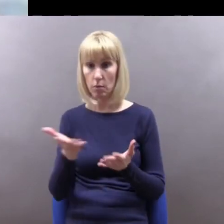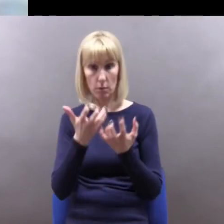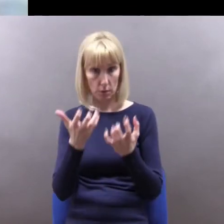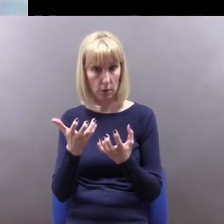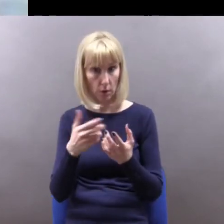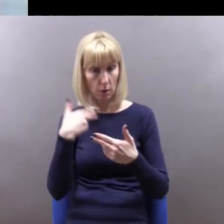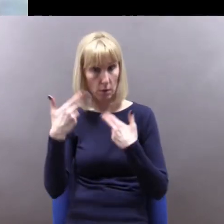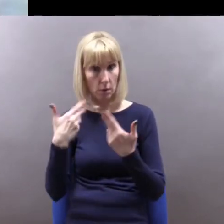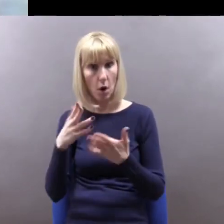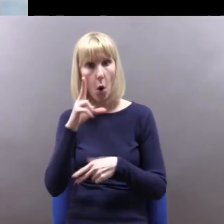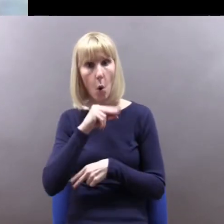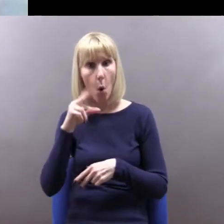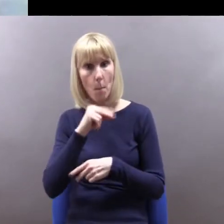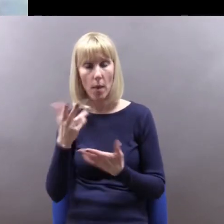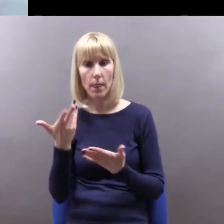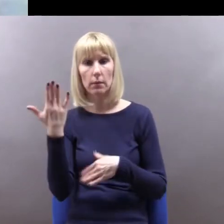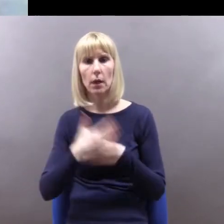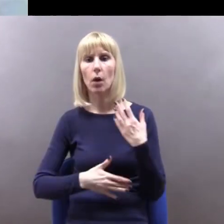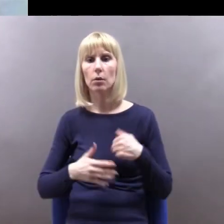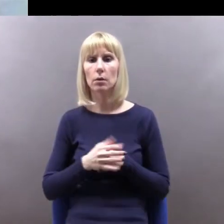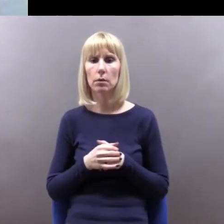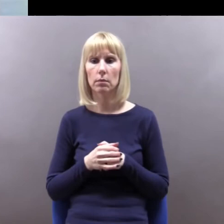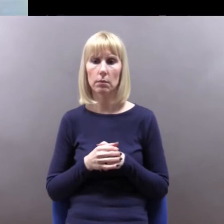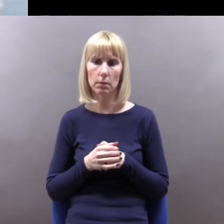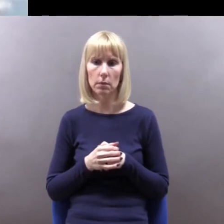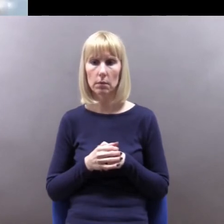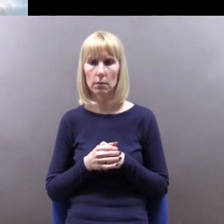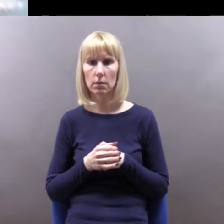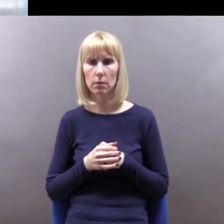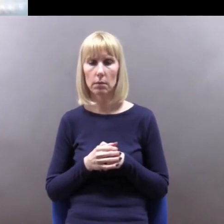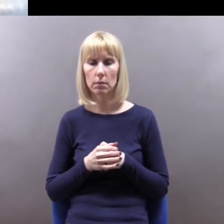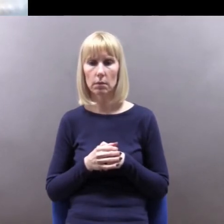o jakieś jeszcze przekazy do świata.